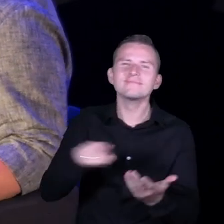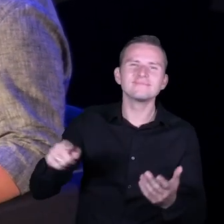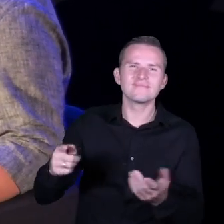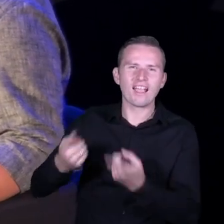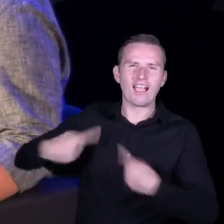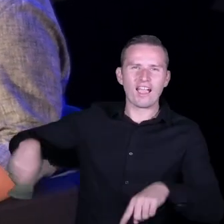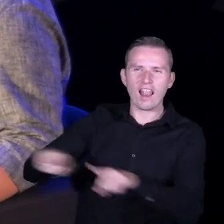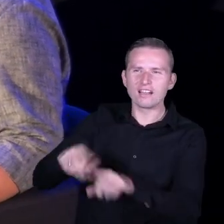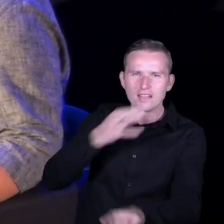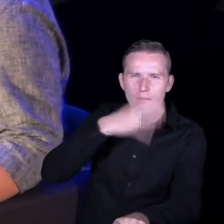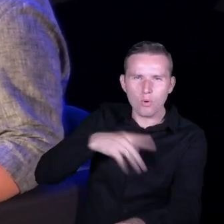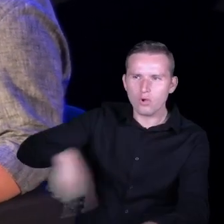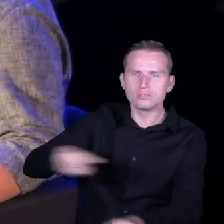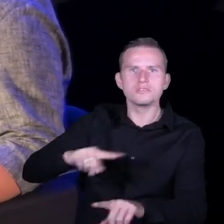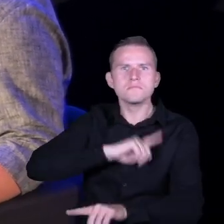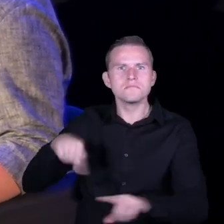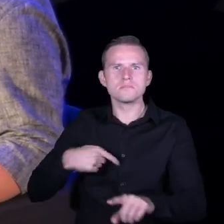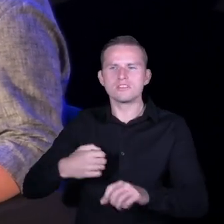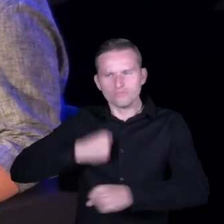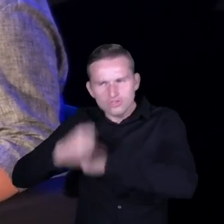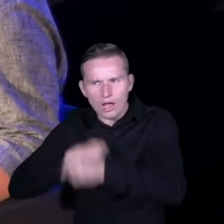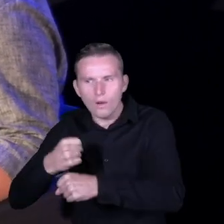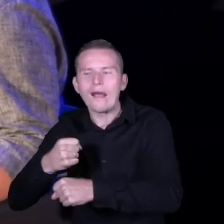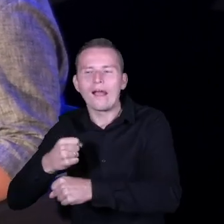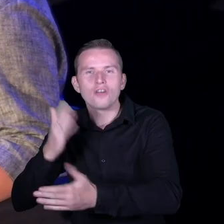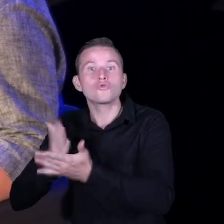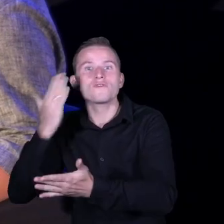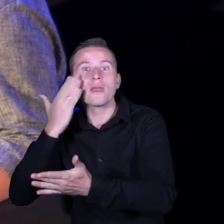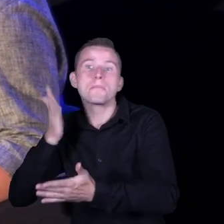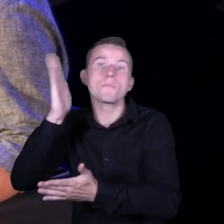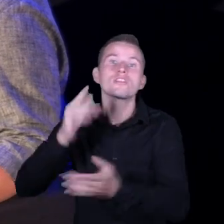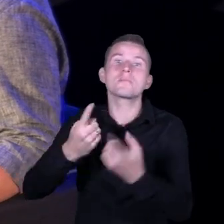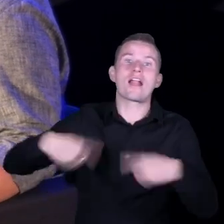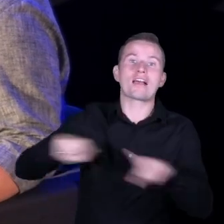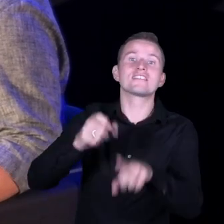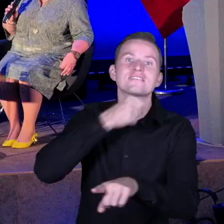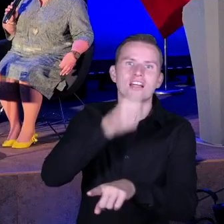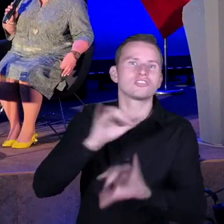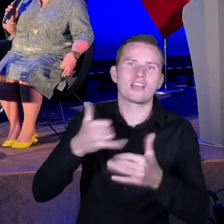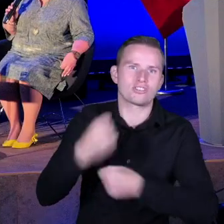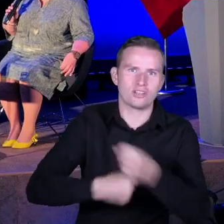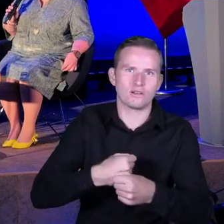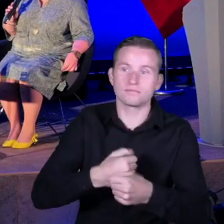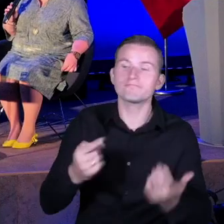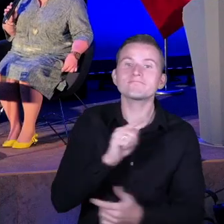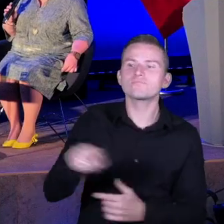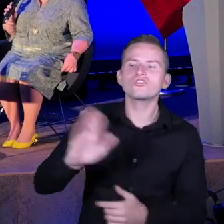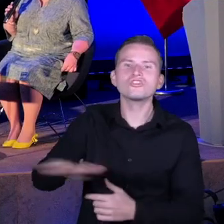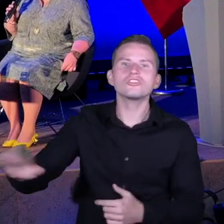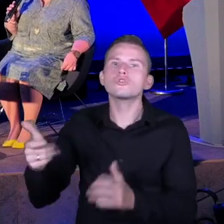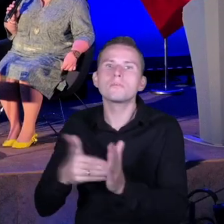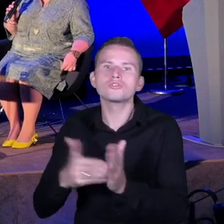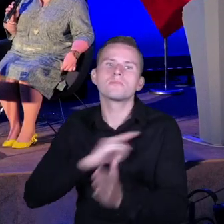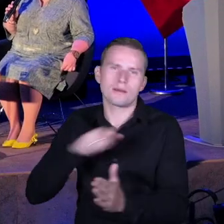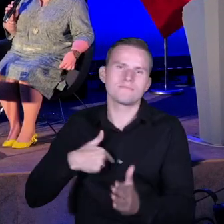rozbudować te aktywności na poziom klas starszych. Po pierwsze dlatego, że odpowiadamy na potrzeby dzieci, po drugie dlatego, że nie